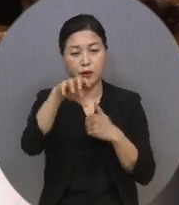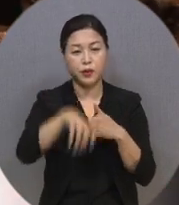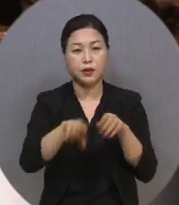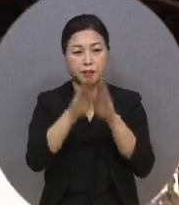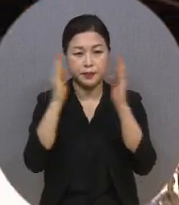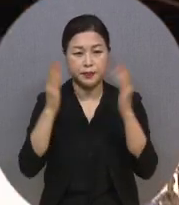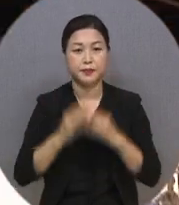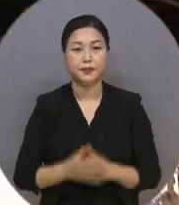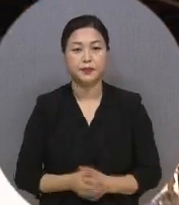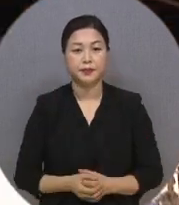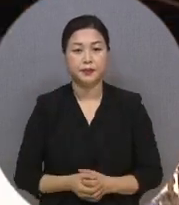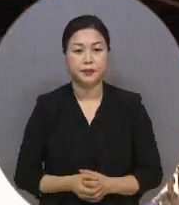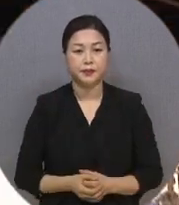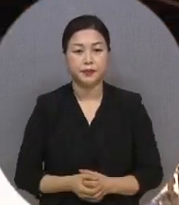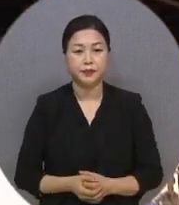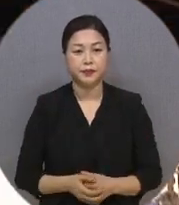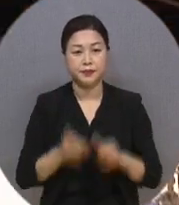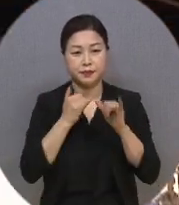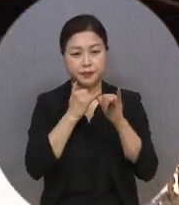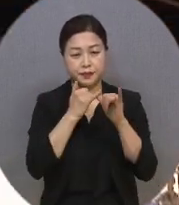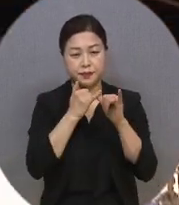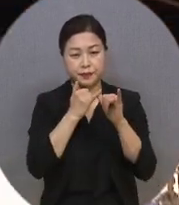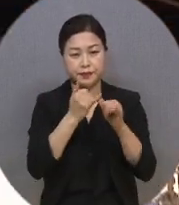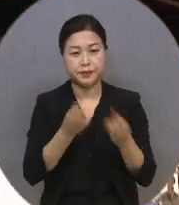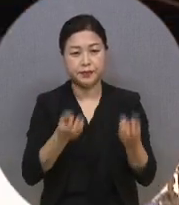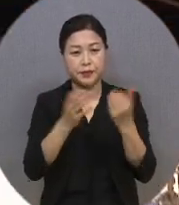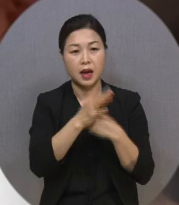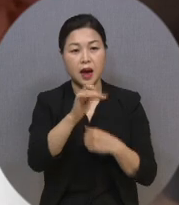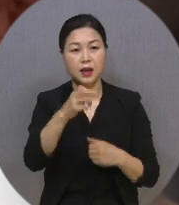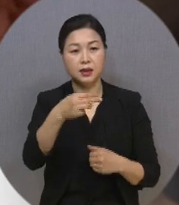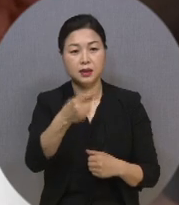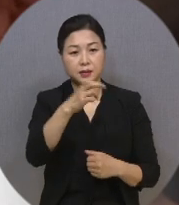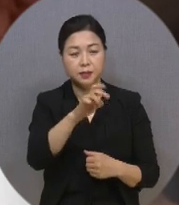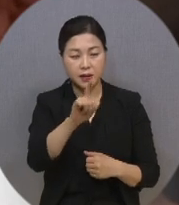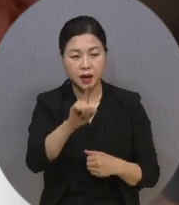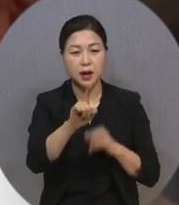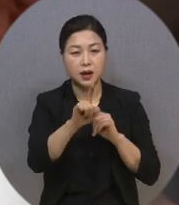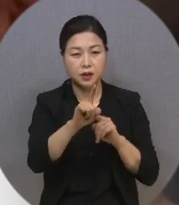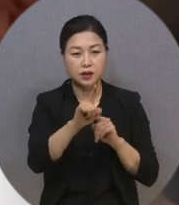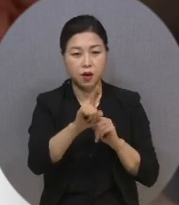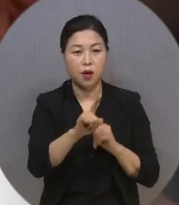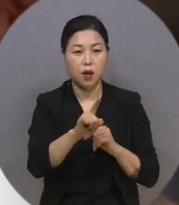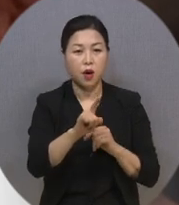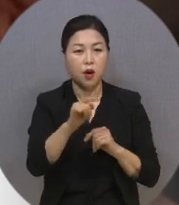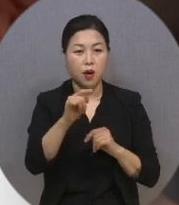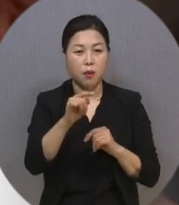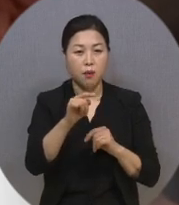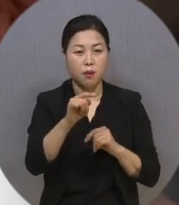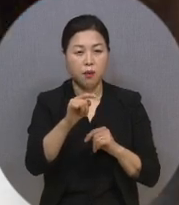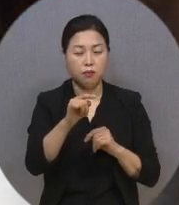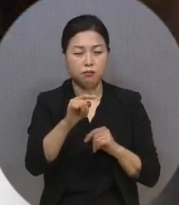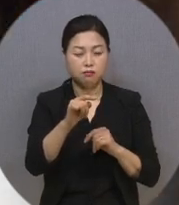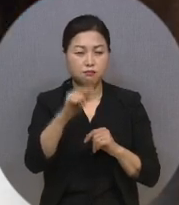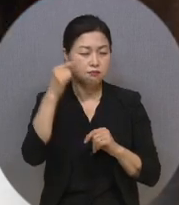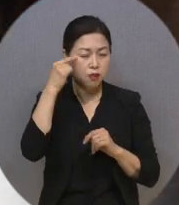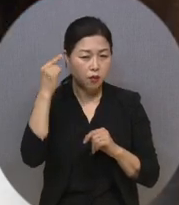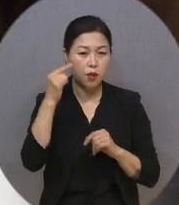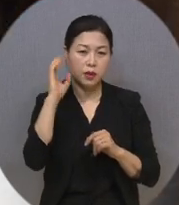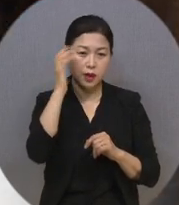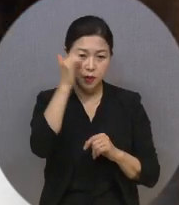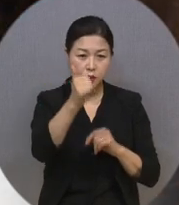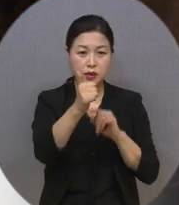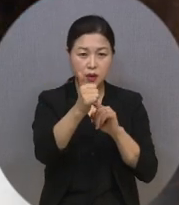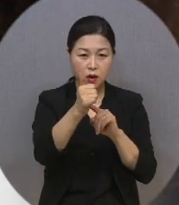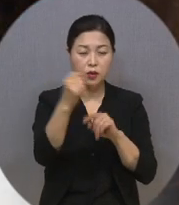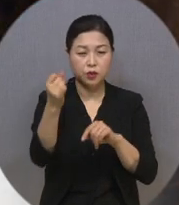진행하였습니다. 시상식에는 할트마 바툴과 직전 몽골 대통령을 비롯한 많은 인사와 내빈들이 참석하여